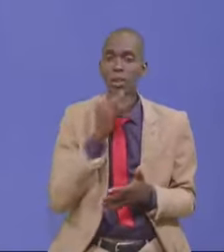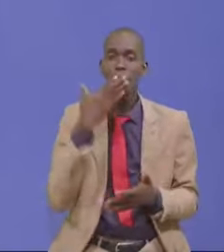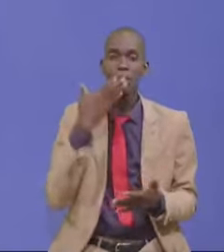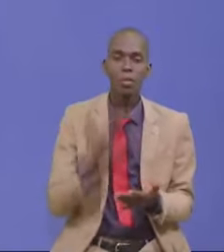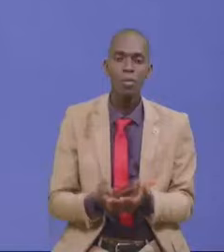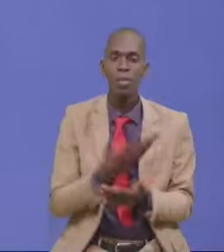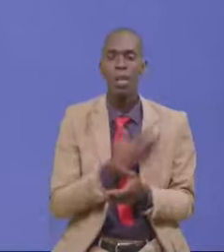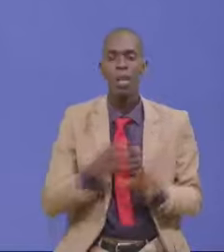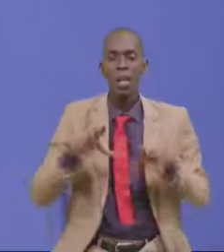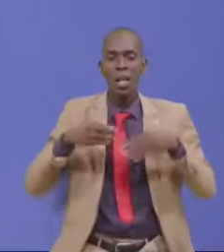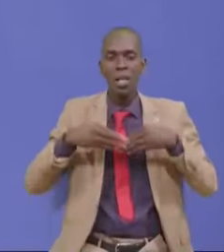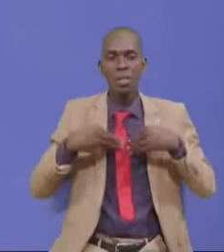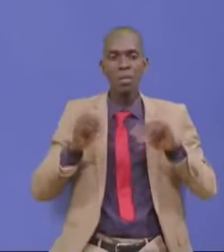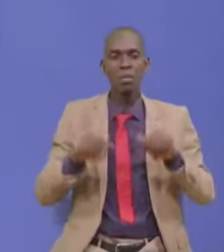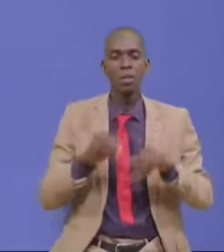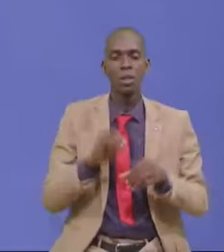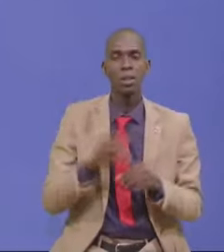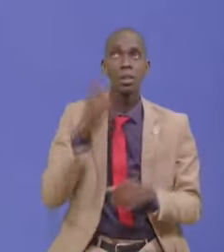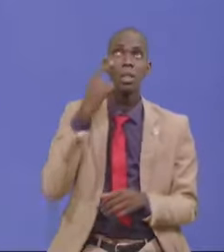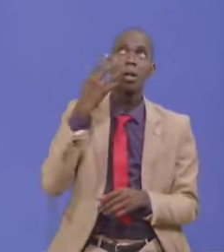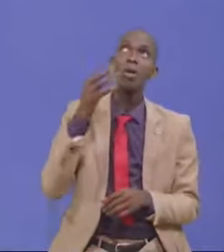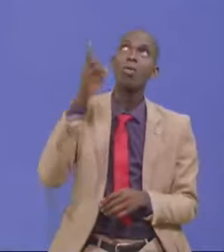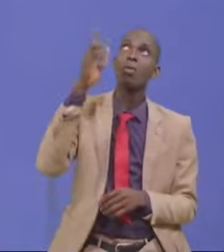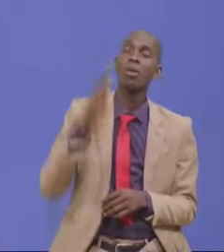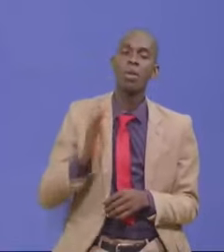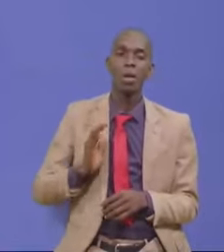Car ceci est bon et agréable devant notre Dieu, notre Père. Verset